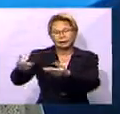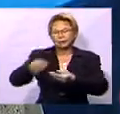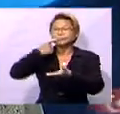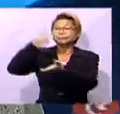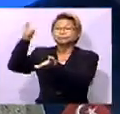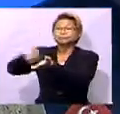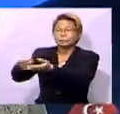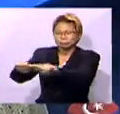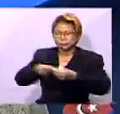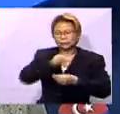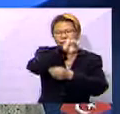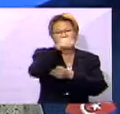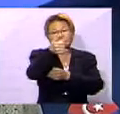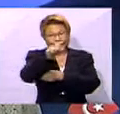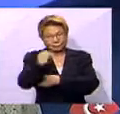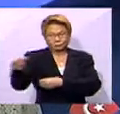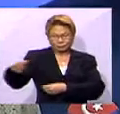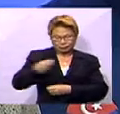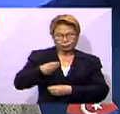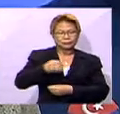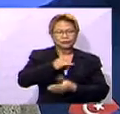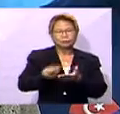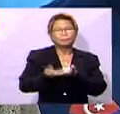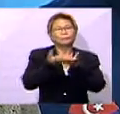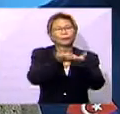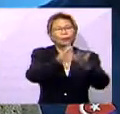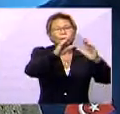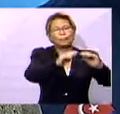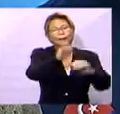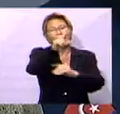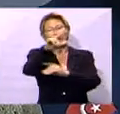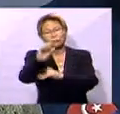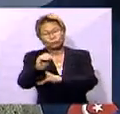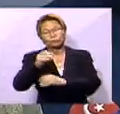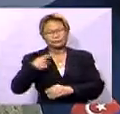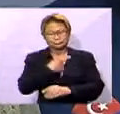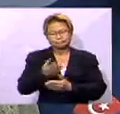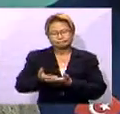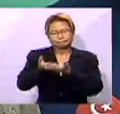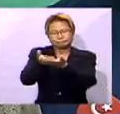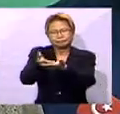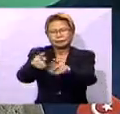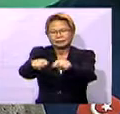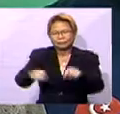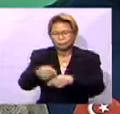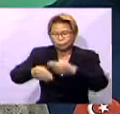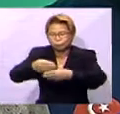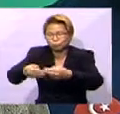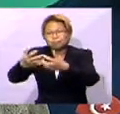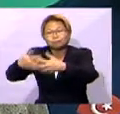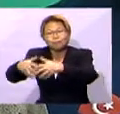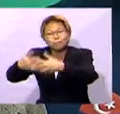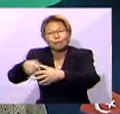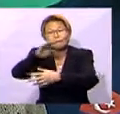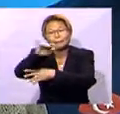makluman daripada JS bahawa saya akan bangkitkan dalam mesyuarat esku, bahawa kita cadangkan supaya tempat pemprosesan